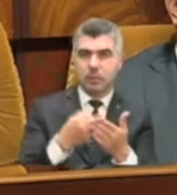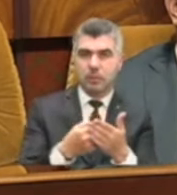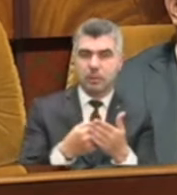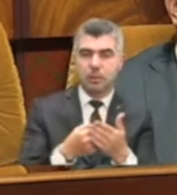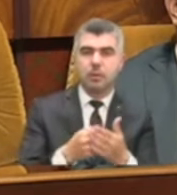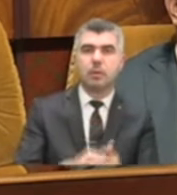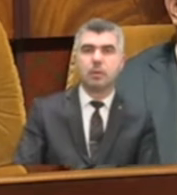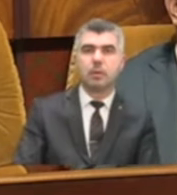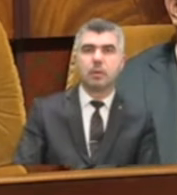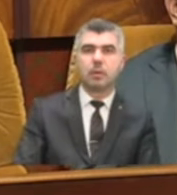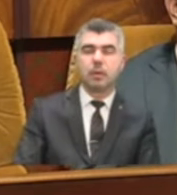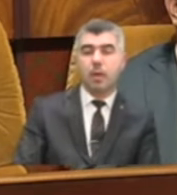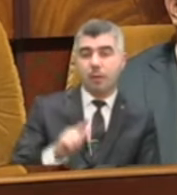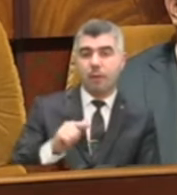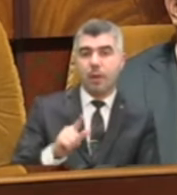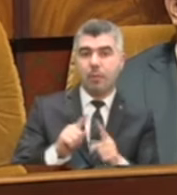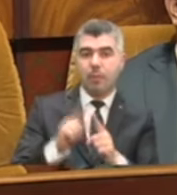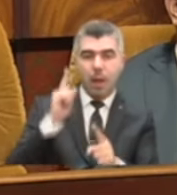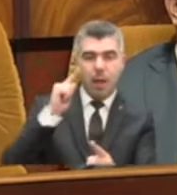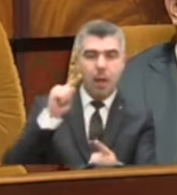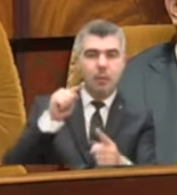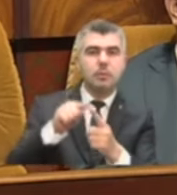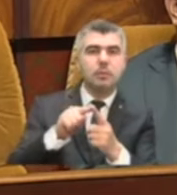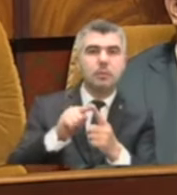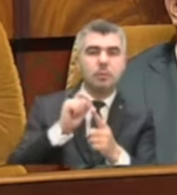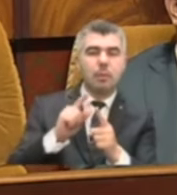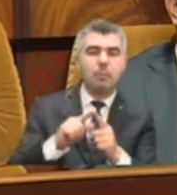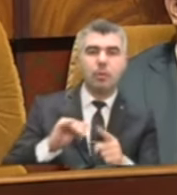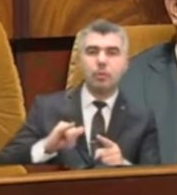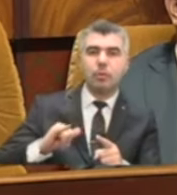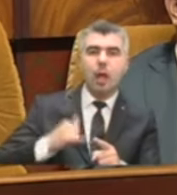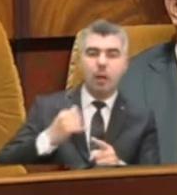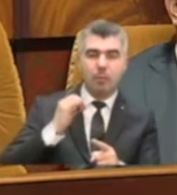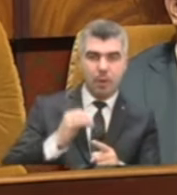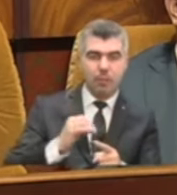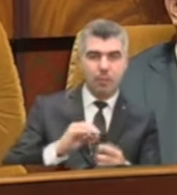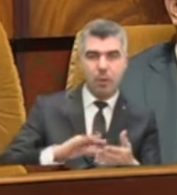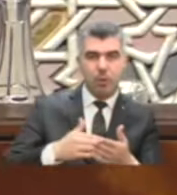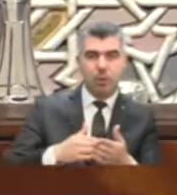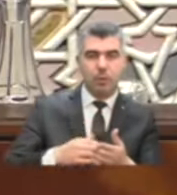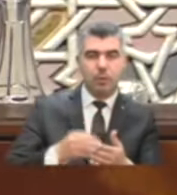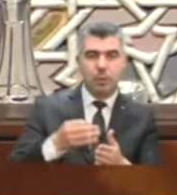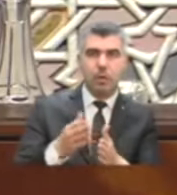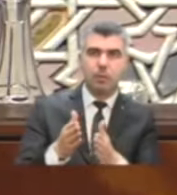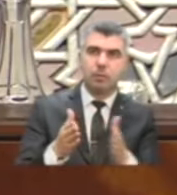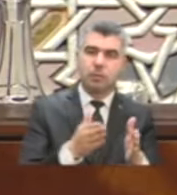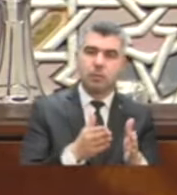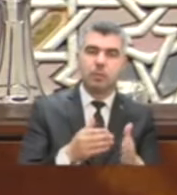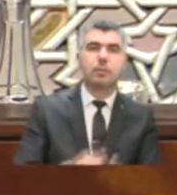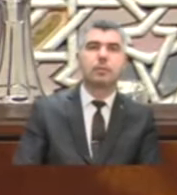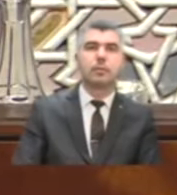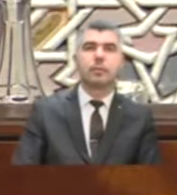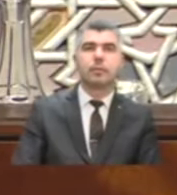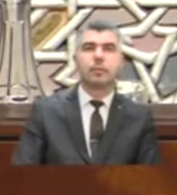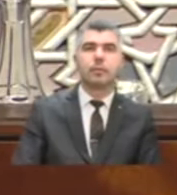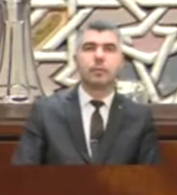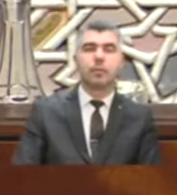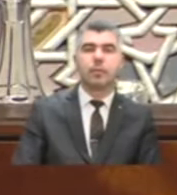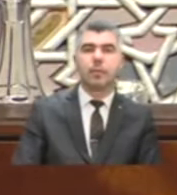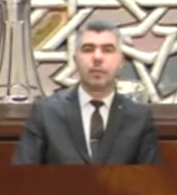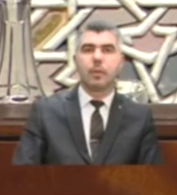نخلقوا واحد النوع نتاع الثقه ما بين هاد الشباب اللي راهما منا وحنا منهم. شكرا. شكرا السيد الرئيس المحترم.